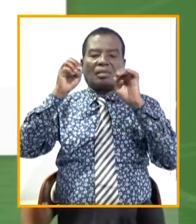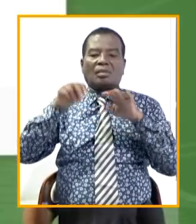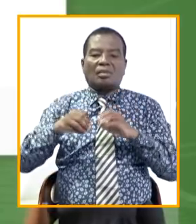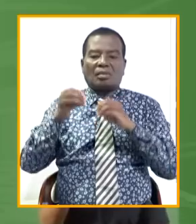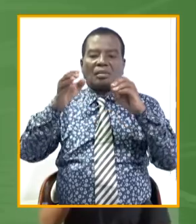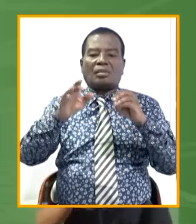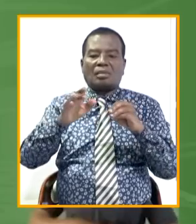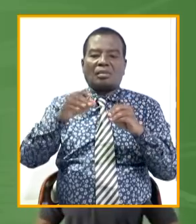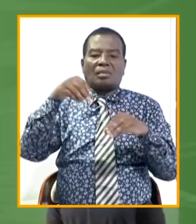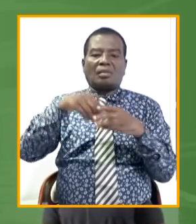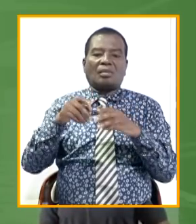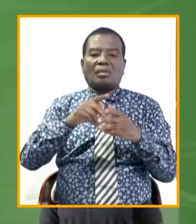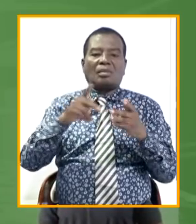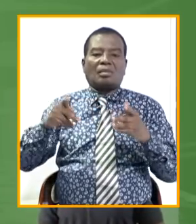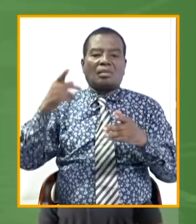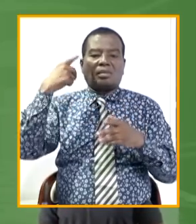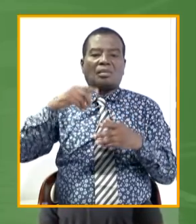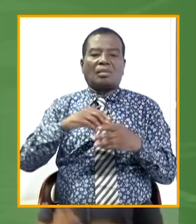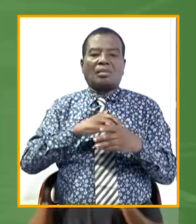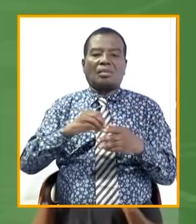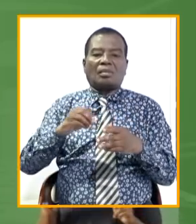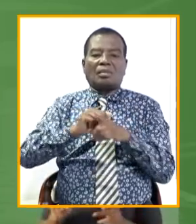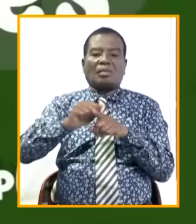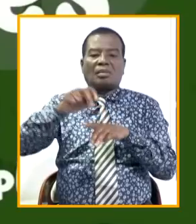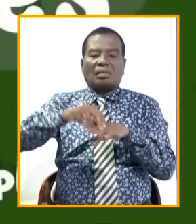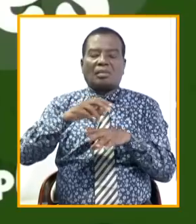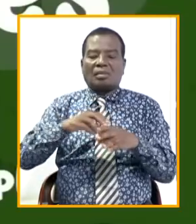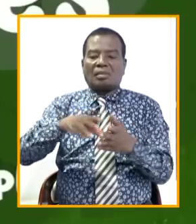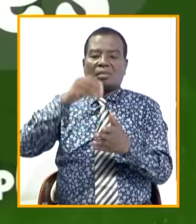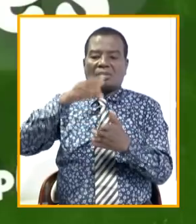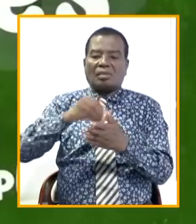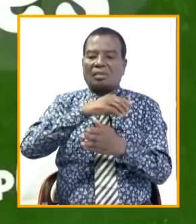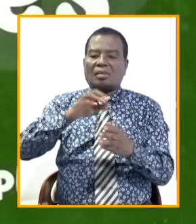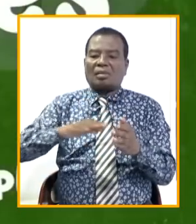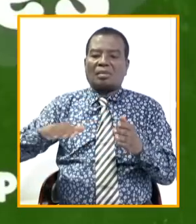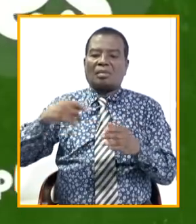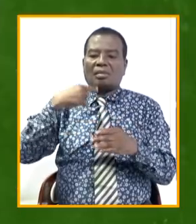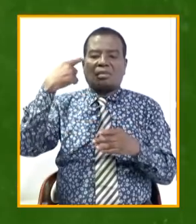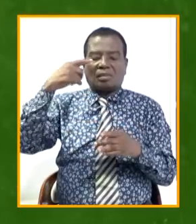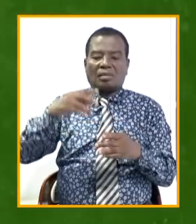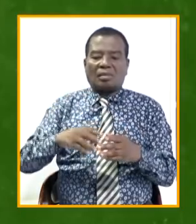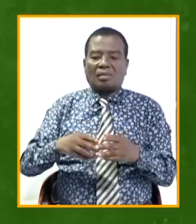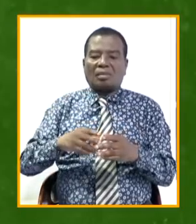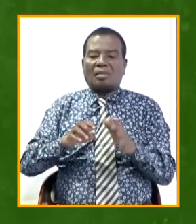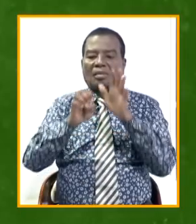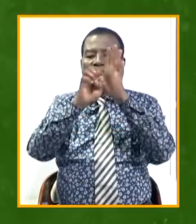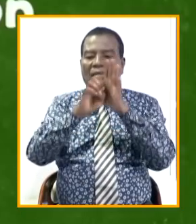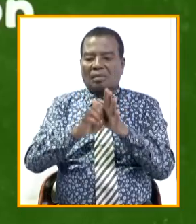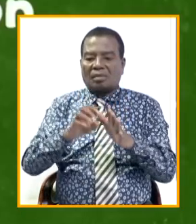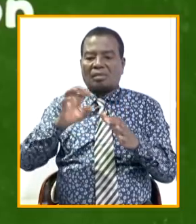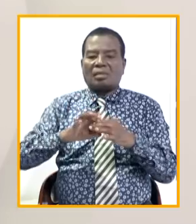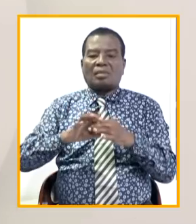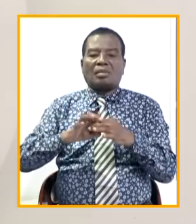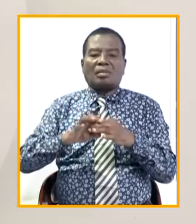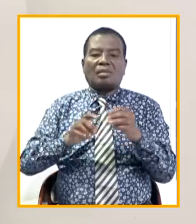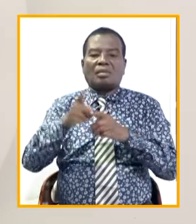impliquer les parents dans le suivi quotidien du processus de formation et d'apprentissage de leurs enfants. C'est ce qui ressort de l'exposé de Yenata